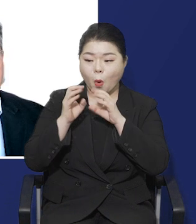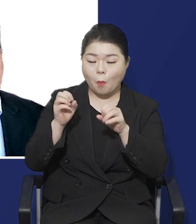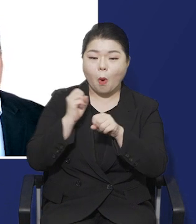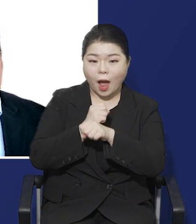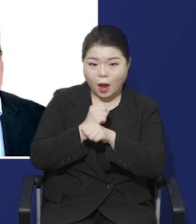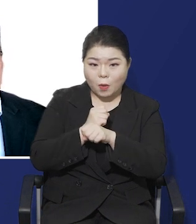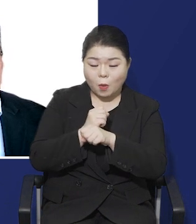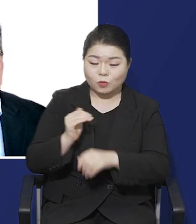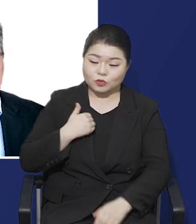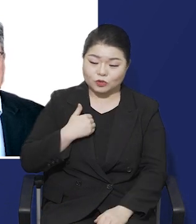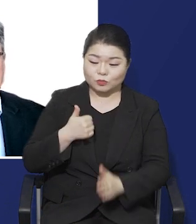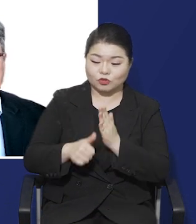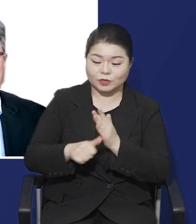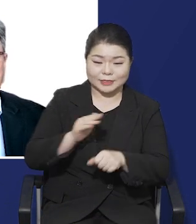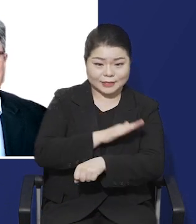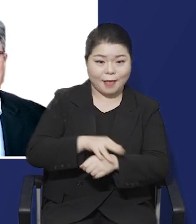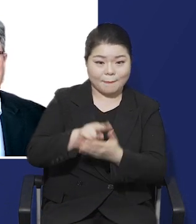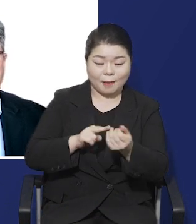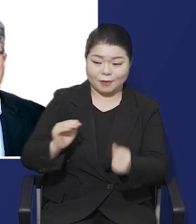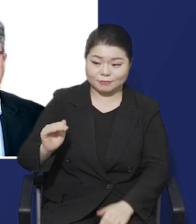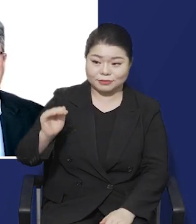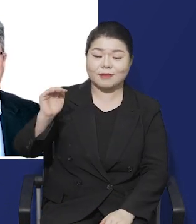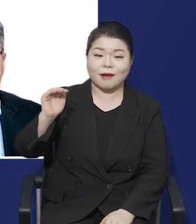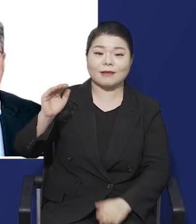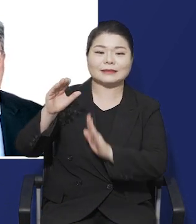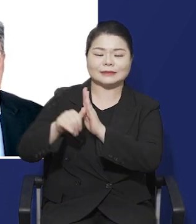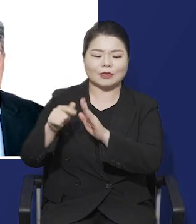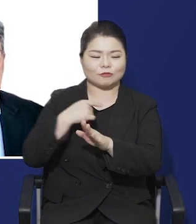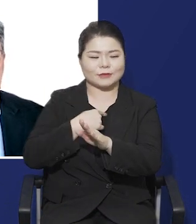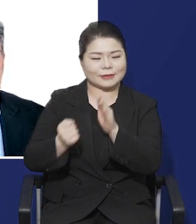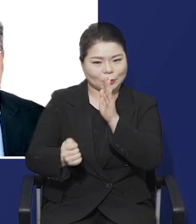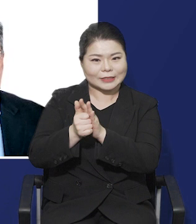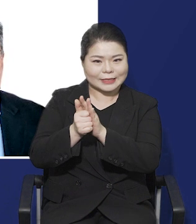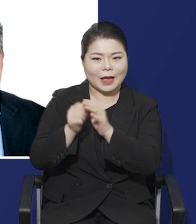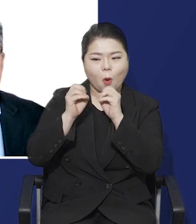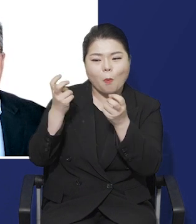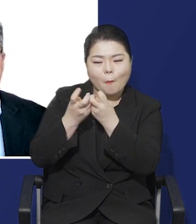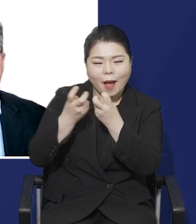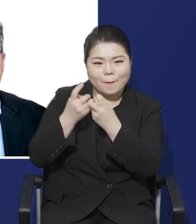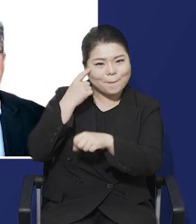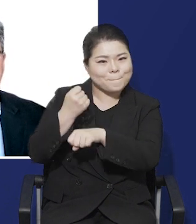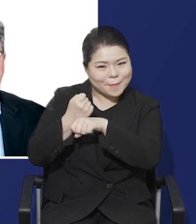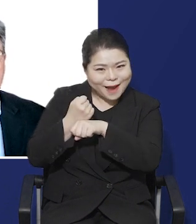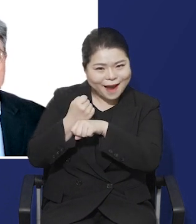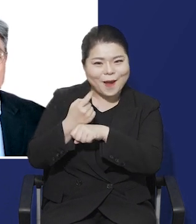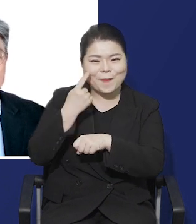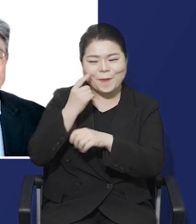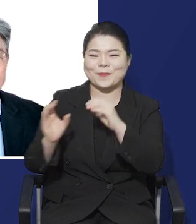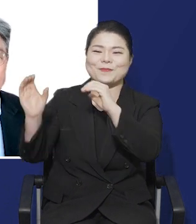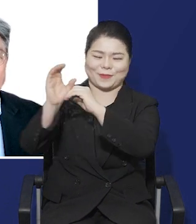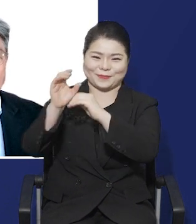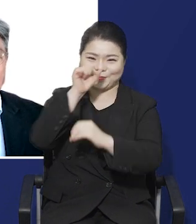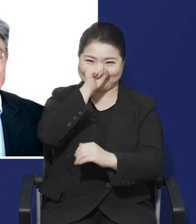또 궤도에 오르기 시작하면 자사만의 특출한 마케팅적 접근 방식을 사용하면 좋을 것